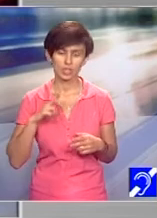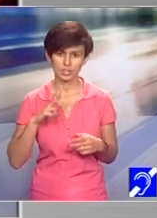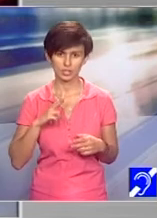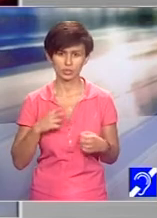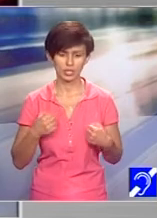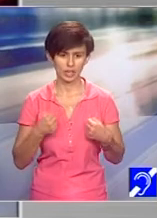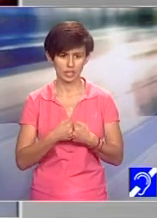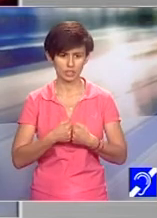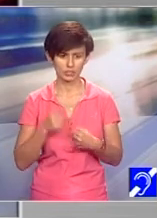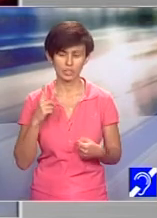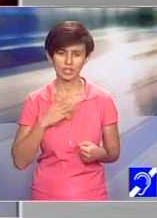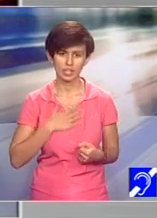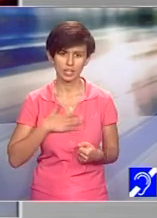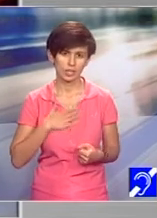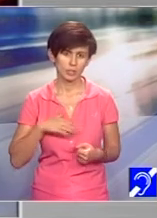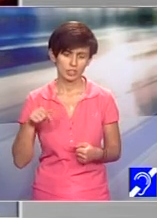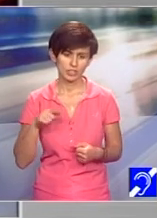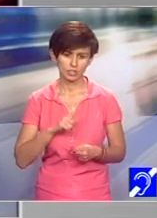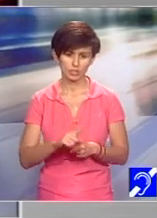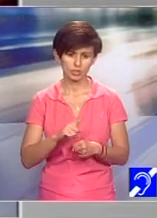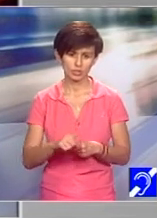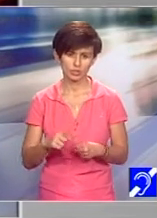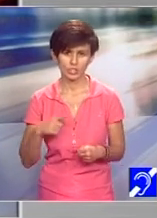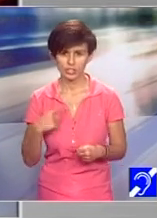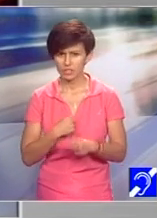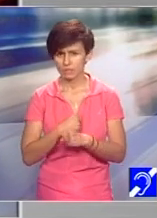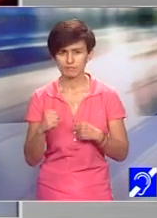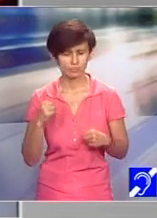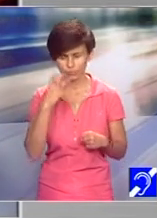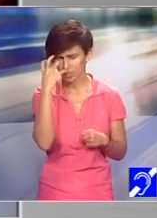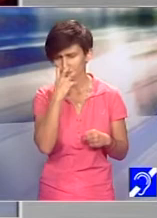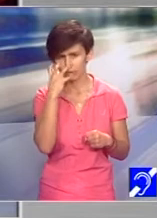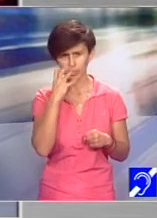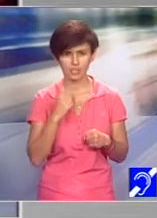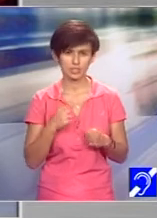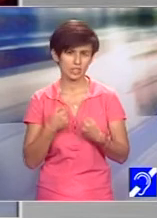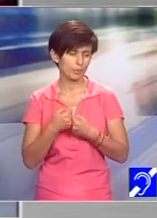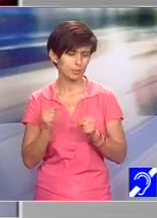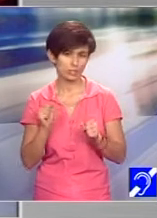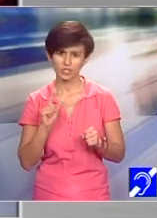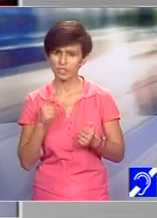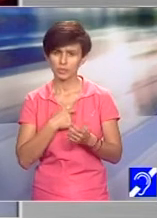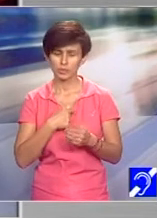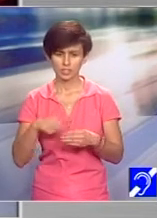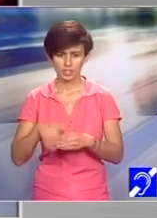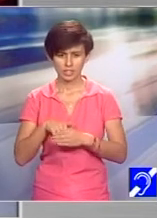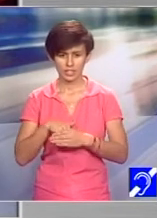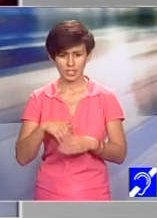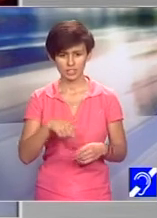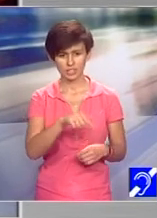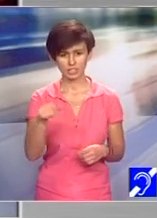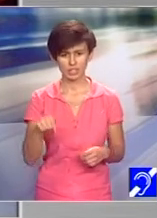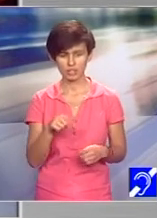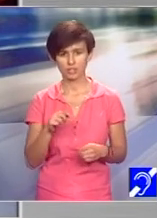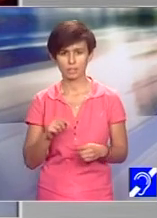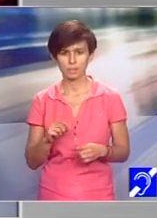să îndrăgească acest lucru și ne pare foarte rău când termină școala, că nu se pot angaja la noi, datorită că cineva